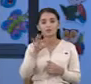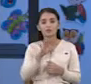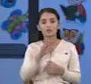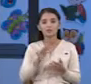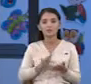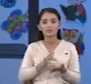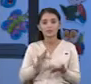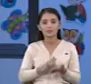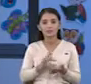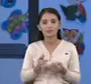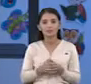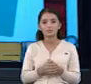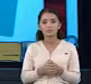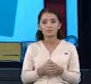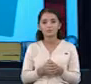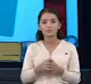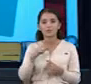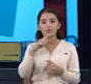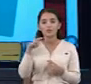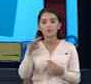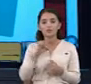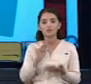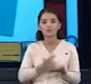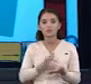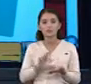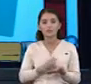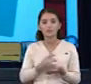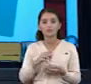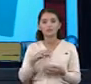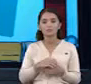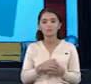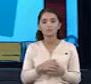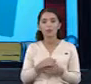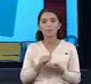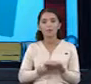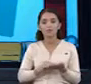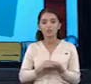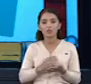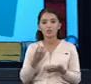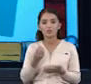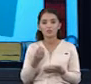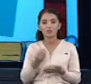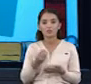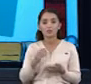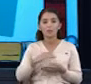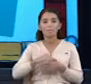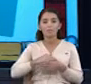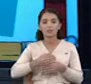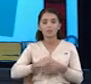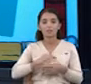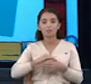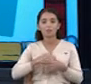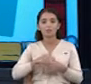Это тетрадь. Это тетради. Повторяем еще раз.